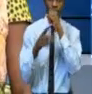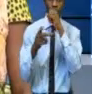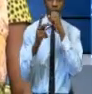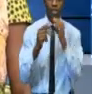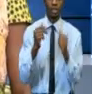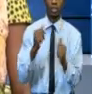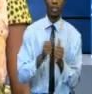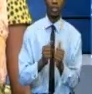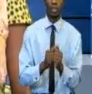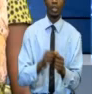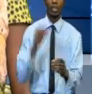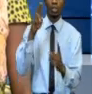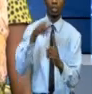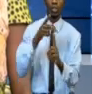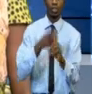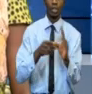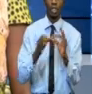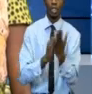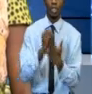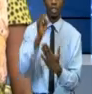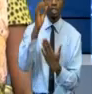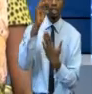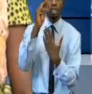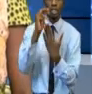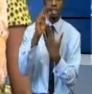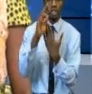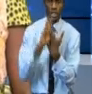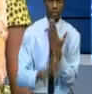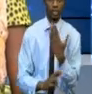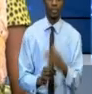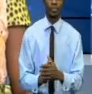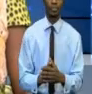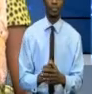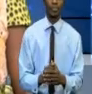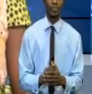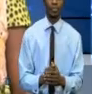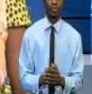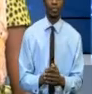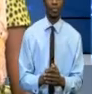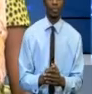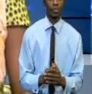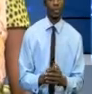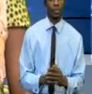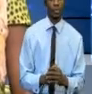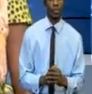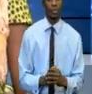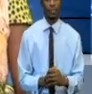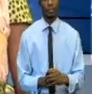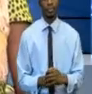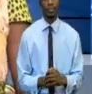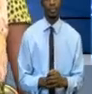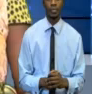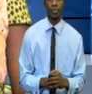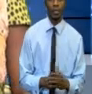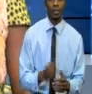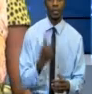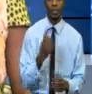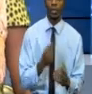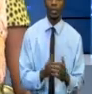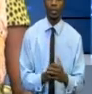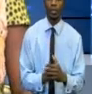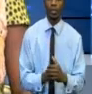Et le NDI, National Democratic Institute, a lancé hier mardi 8 décembre 2015 le programme de